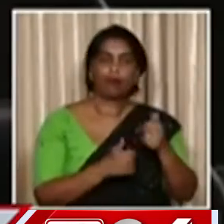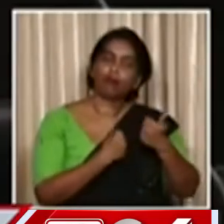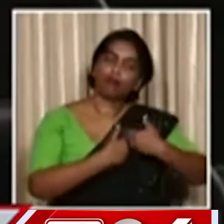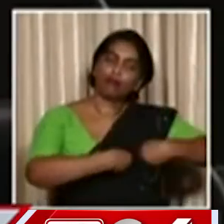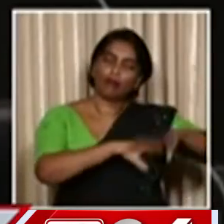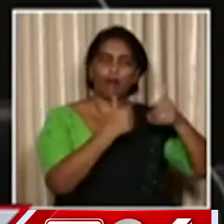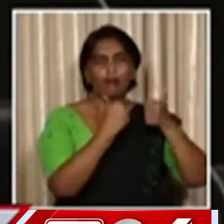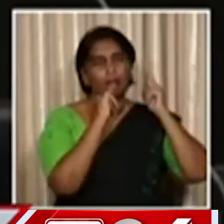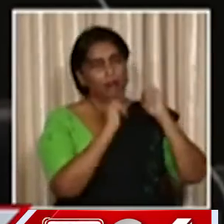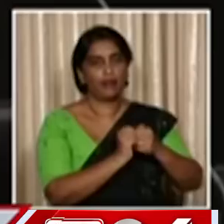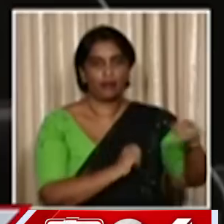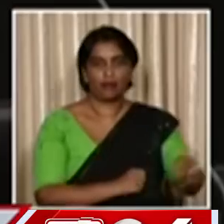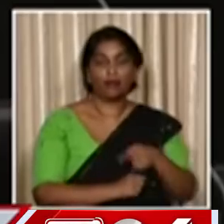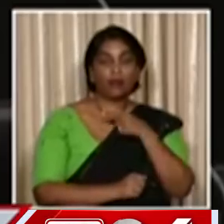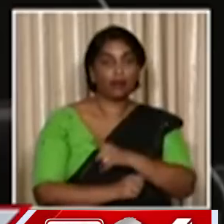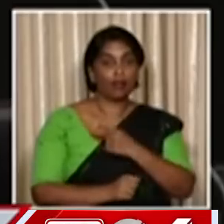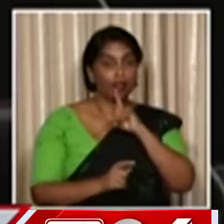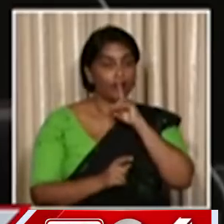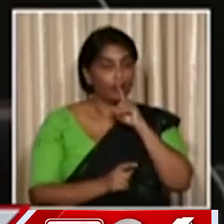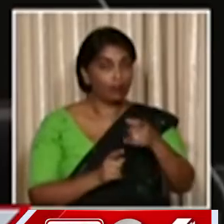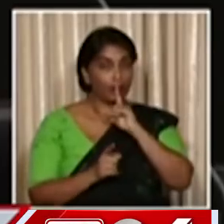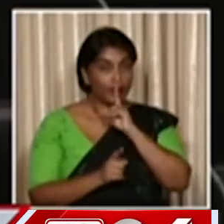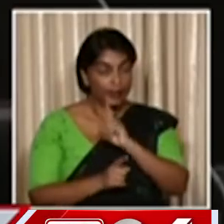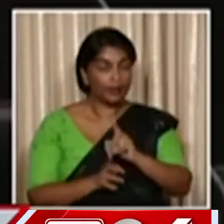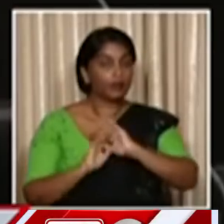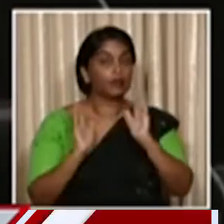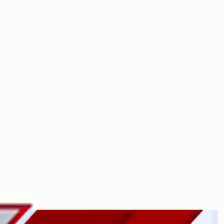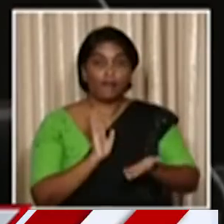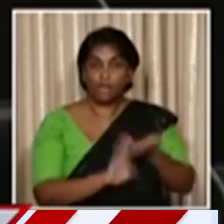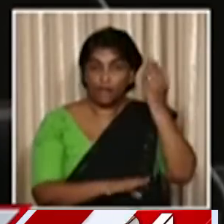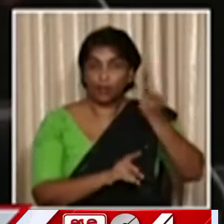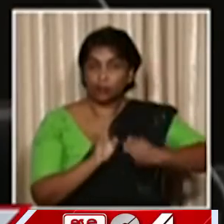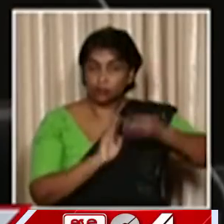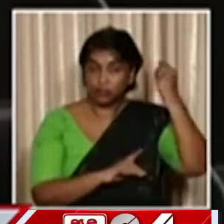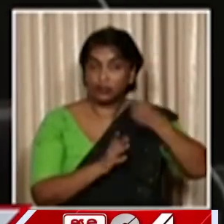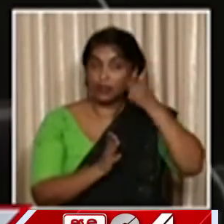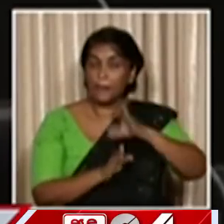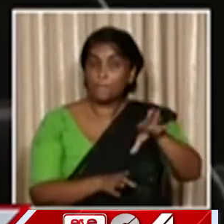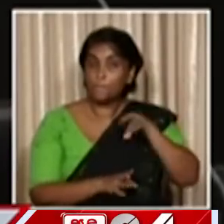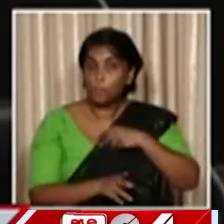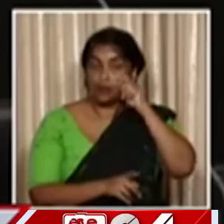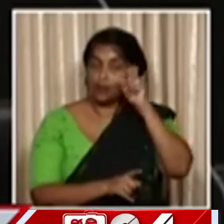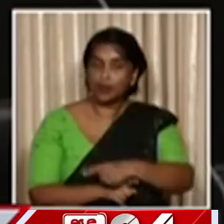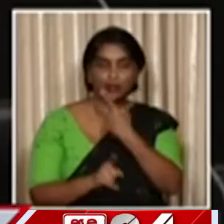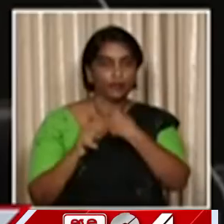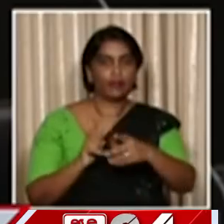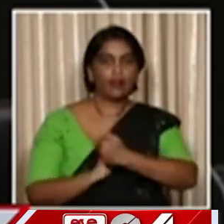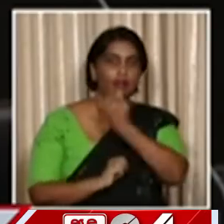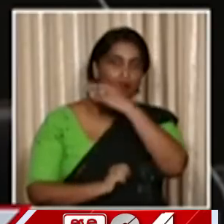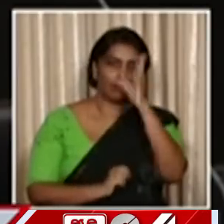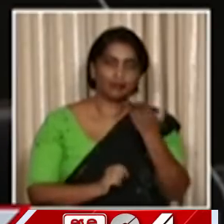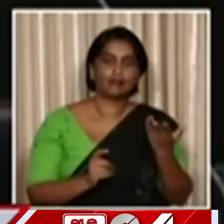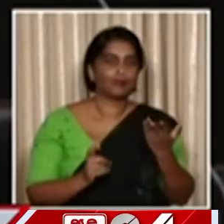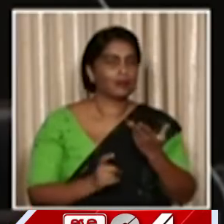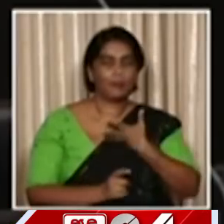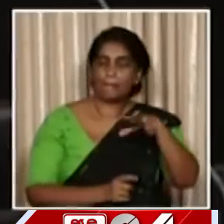කුප්ප වැඩක් කරගෙන යන්න ඉඩ දීලා මේ තමුන්නාන්සලාගෙන වැඩි කිරීමේ නිර්දේශ ටික පිළිනොගන්න මිනිහට විතරක් මෙතන ඇවිල්ලා තඩි බානවා අපි